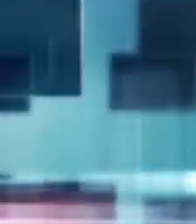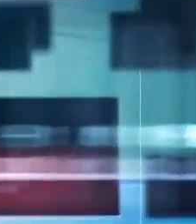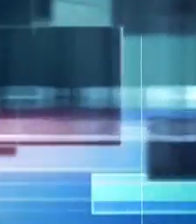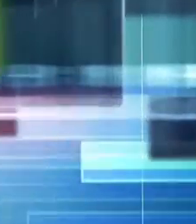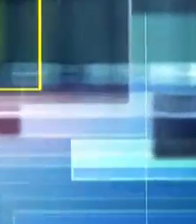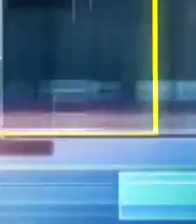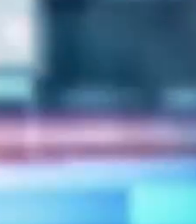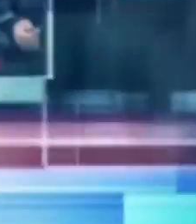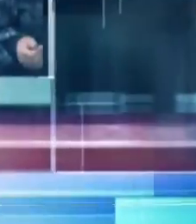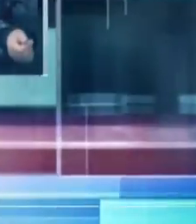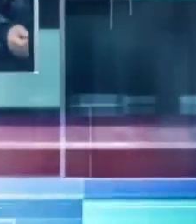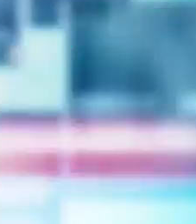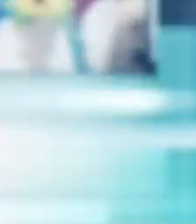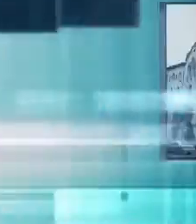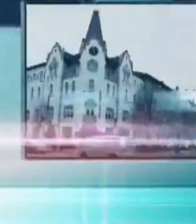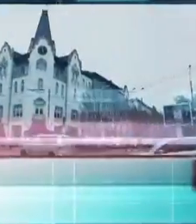МУЗЫКАЛЬНАЯ ЗАСТАВКА